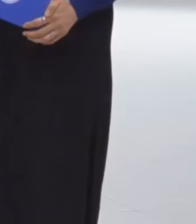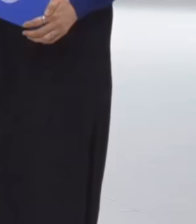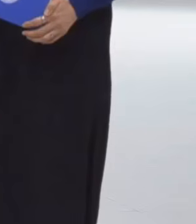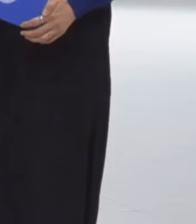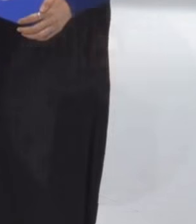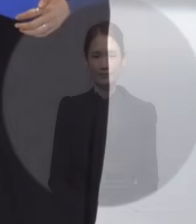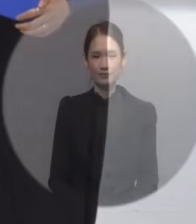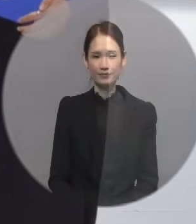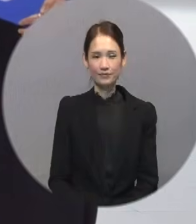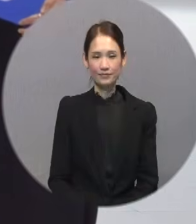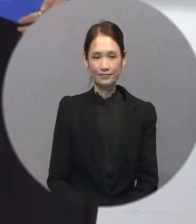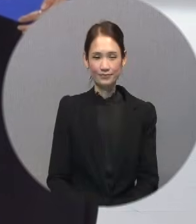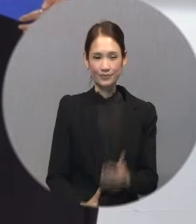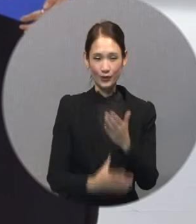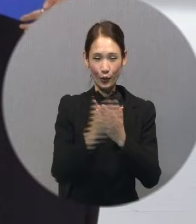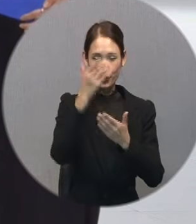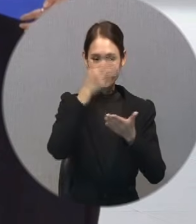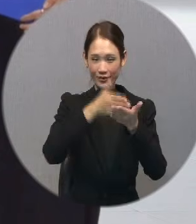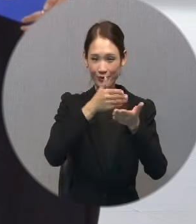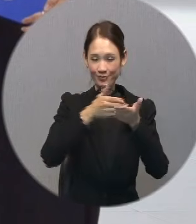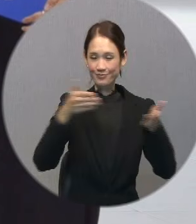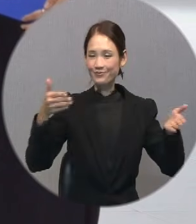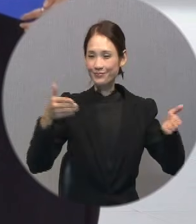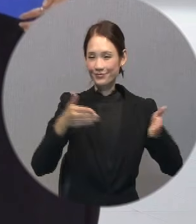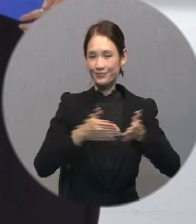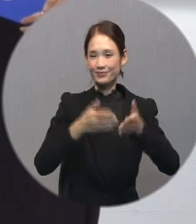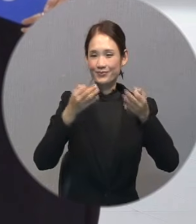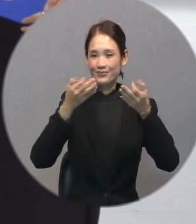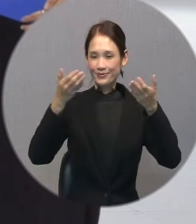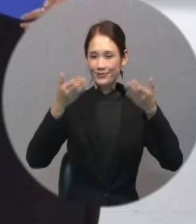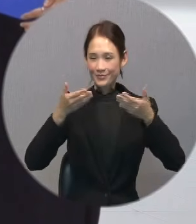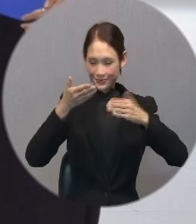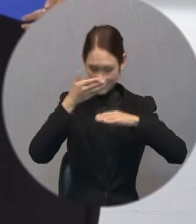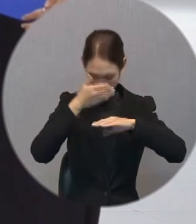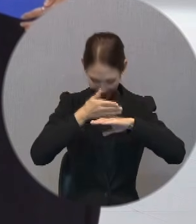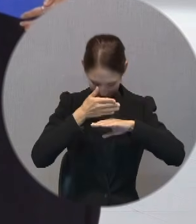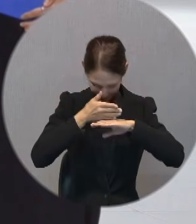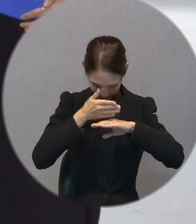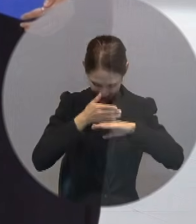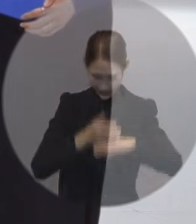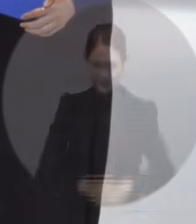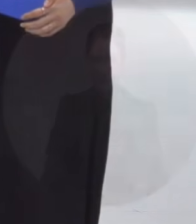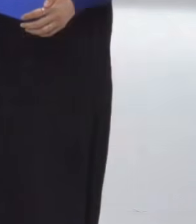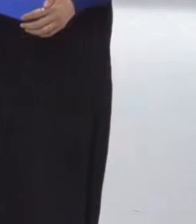이상으로 통일 나우를 마칩니다. 시청해주신 여러분 고맙습니다.